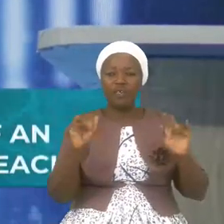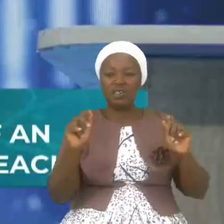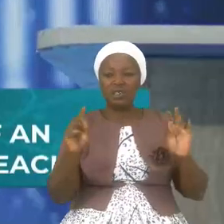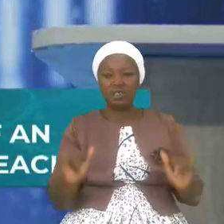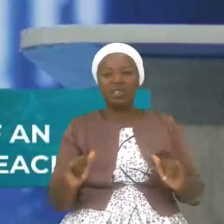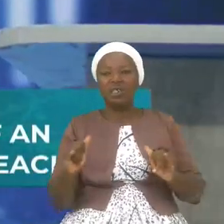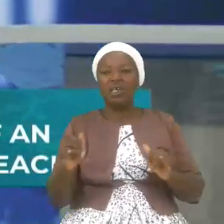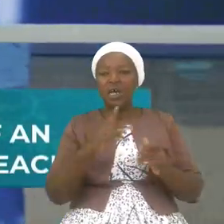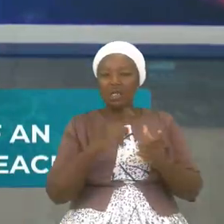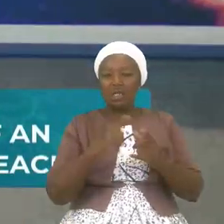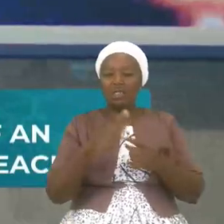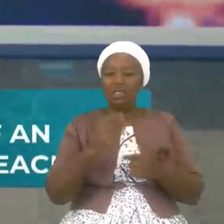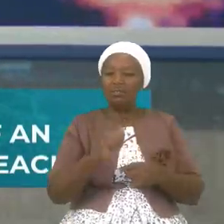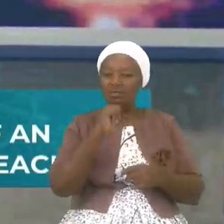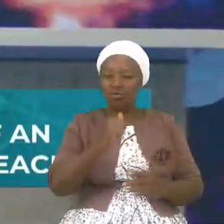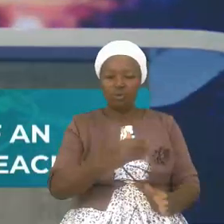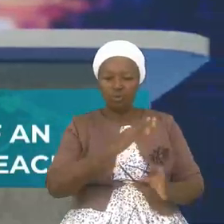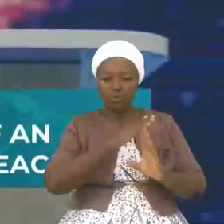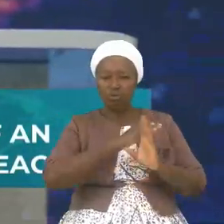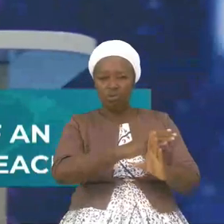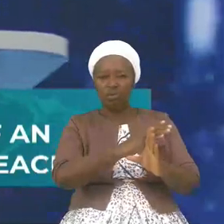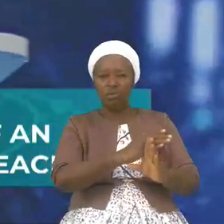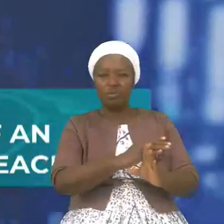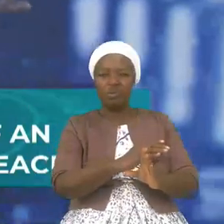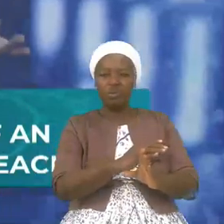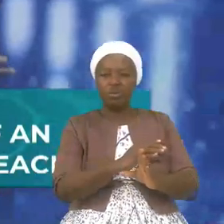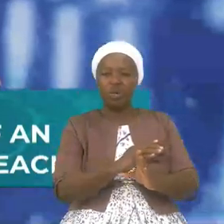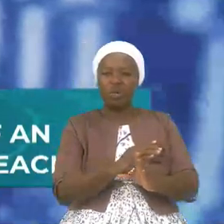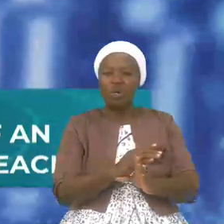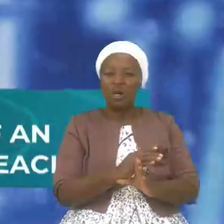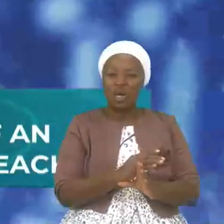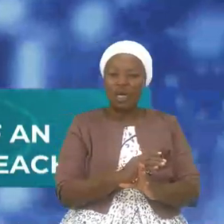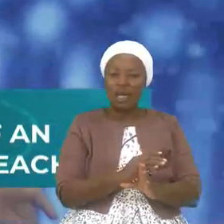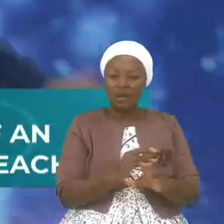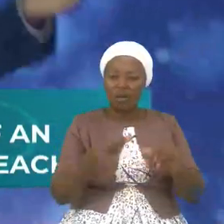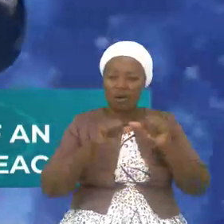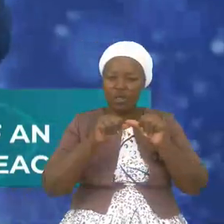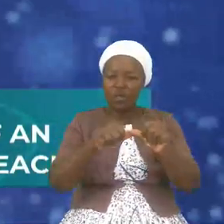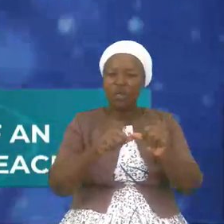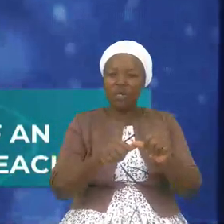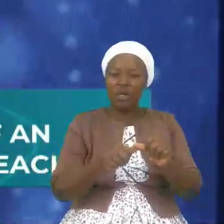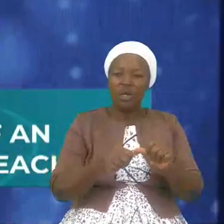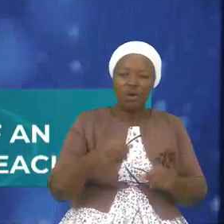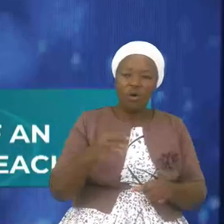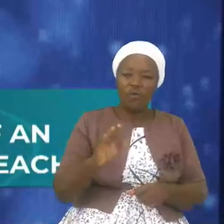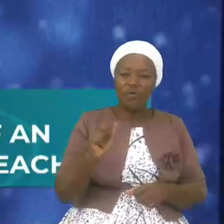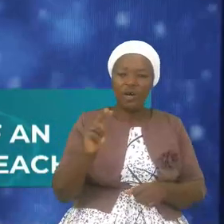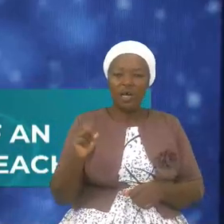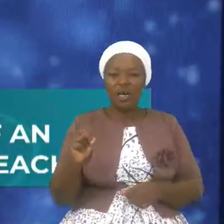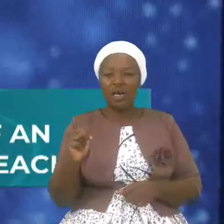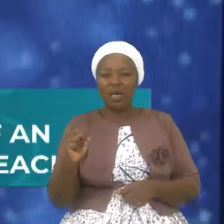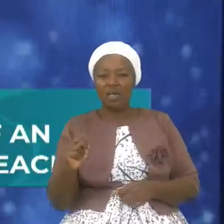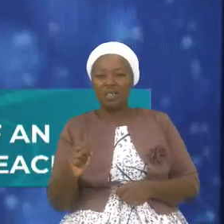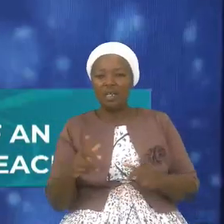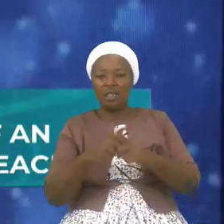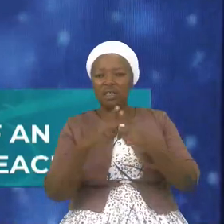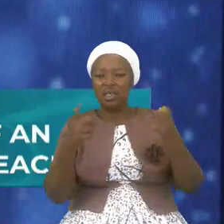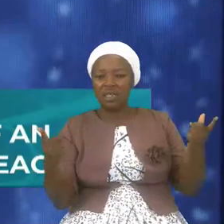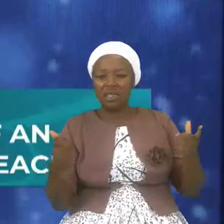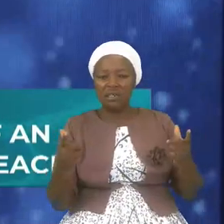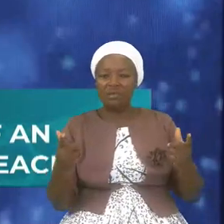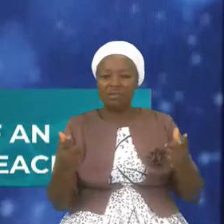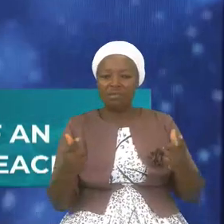la franchise irrésistible d'un prédicateur intransigeant et impressionnant. C'était